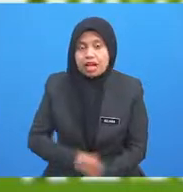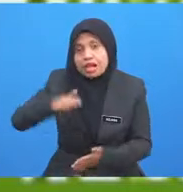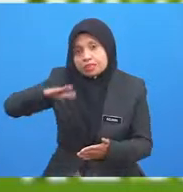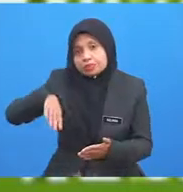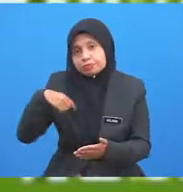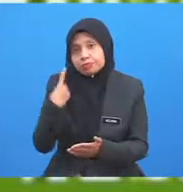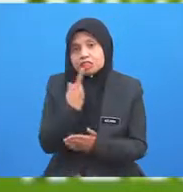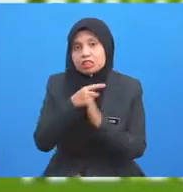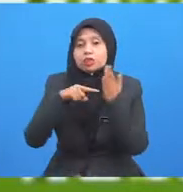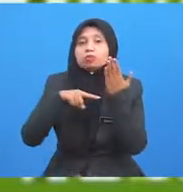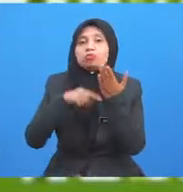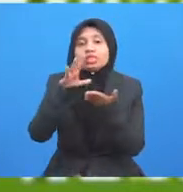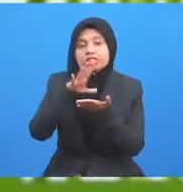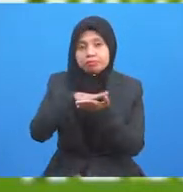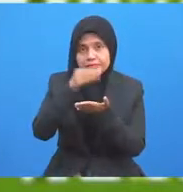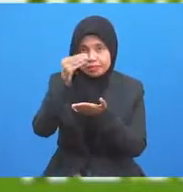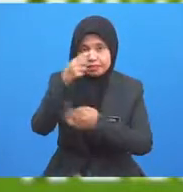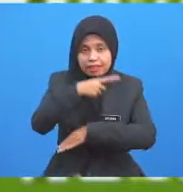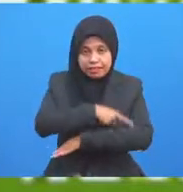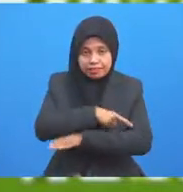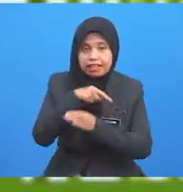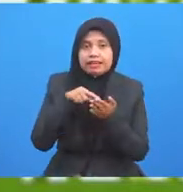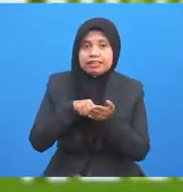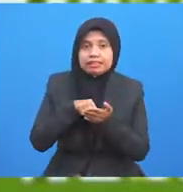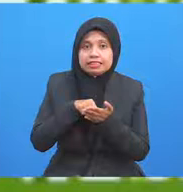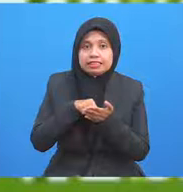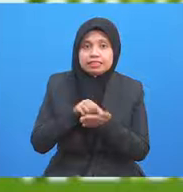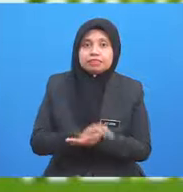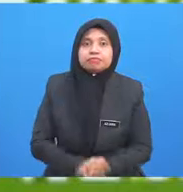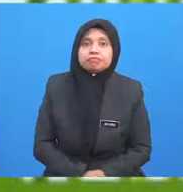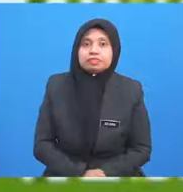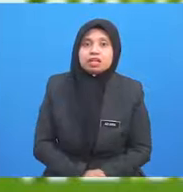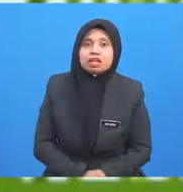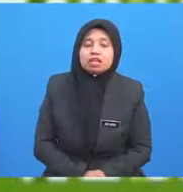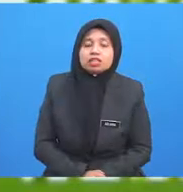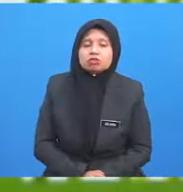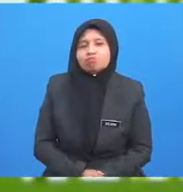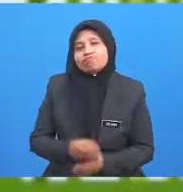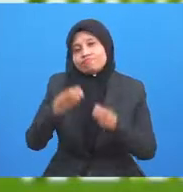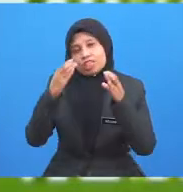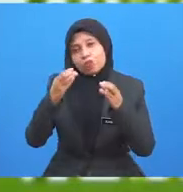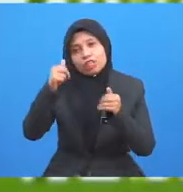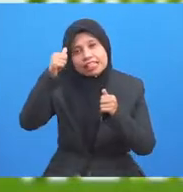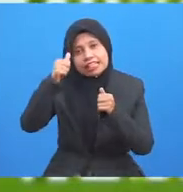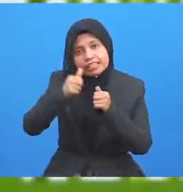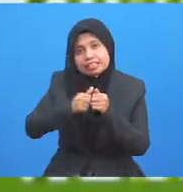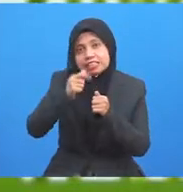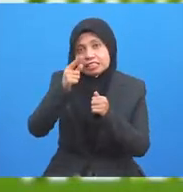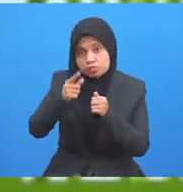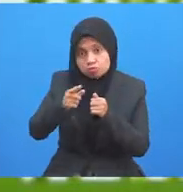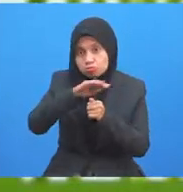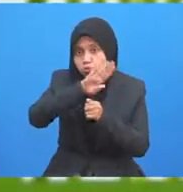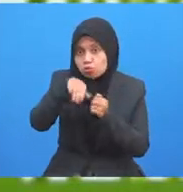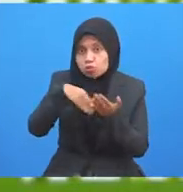Sebelum kita memulakan pembelajaran pada hari ini, sukacita cikgu ingin mengingatkan kepada